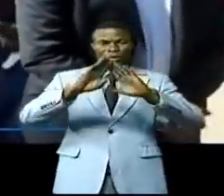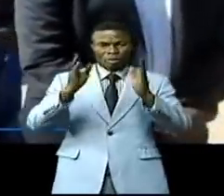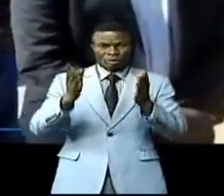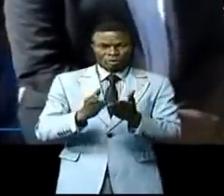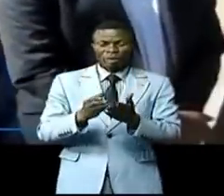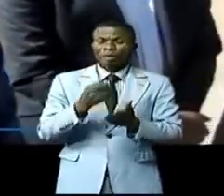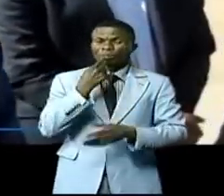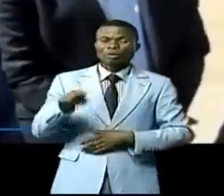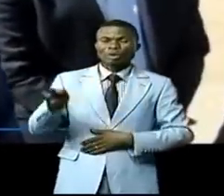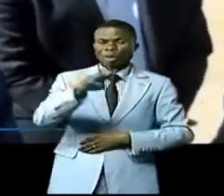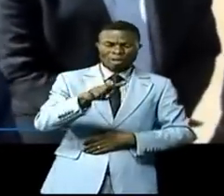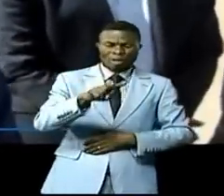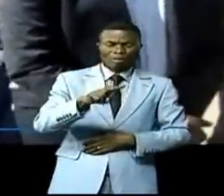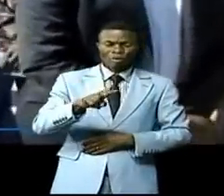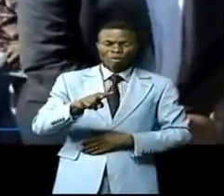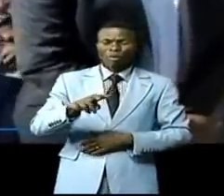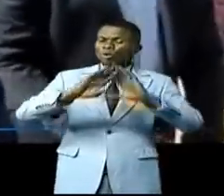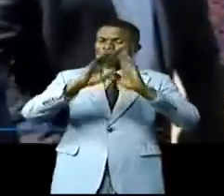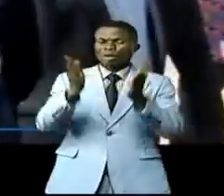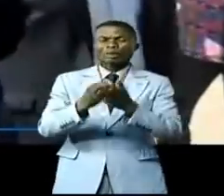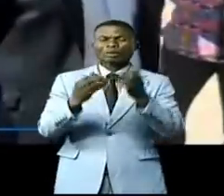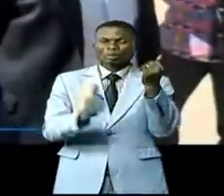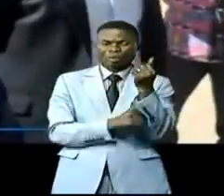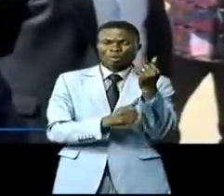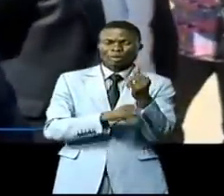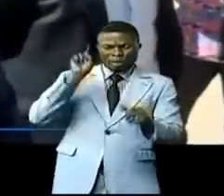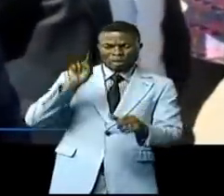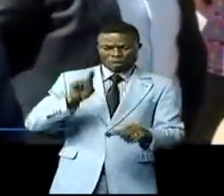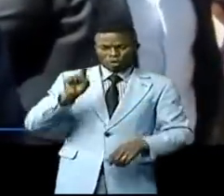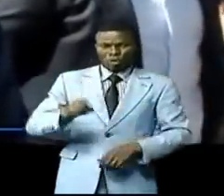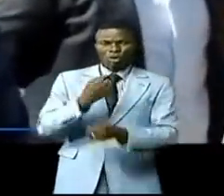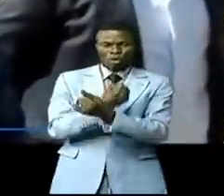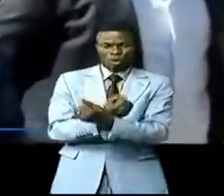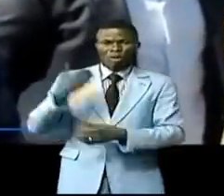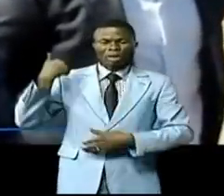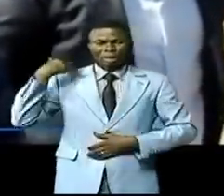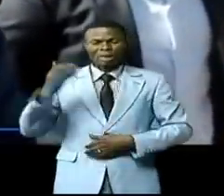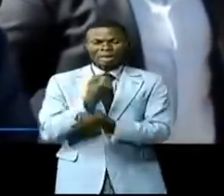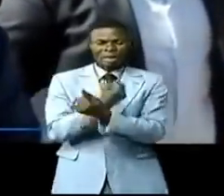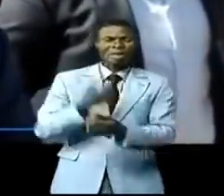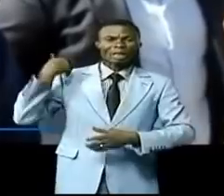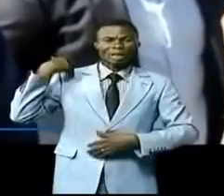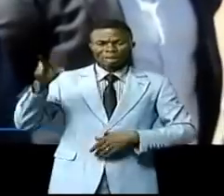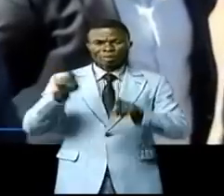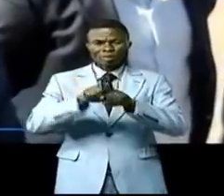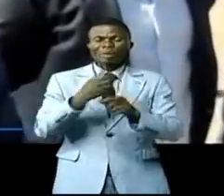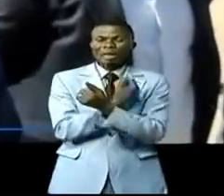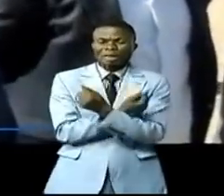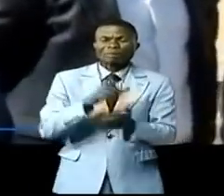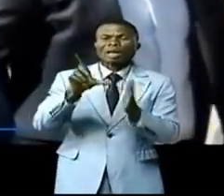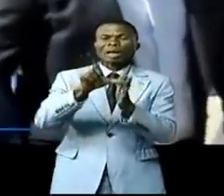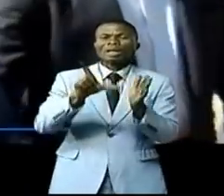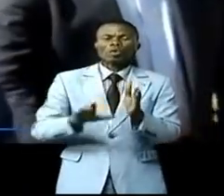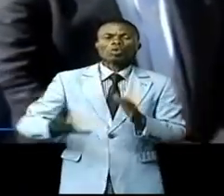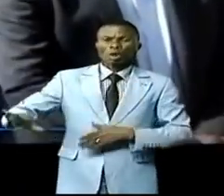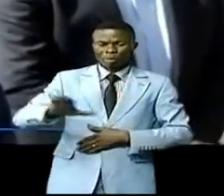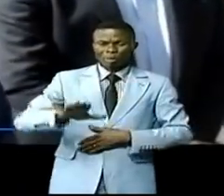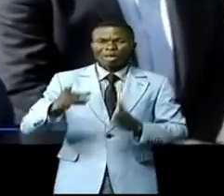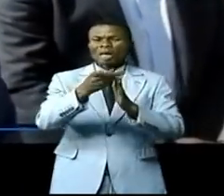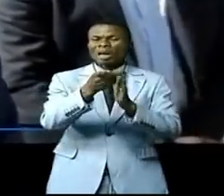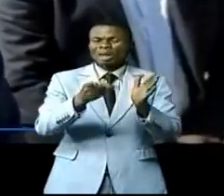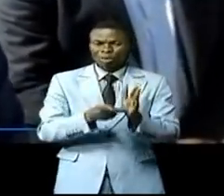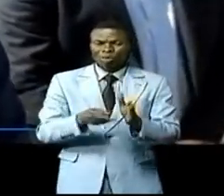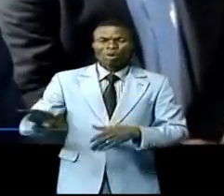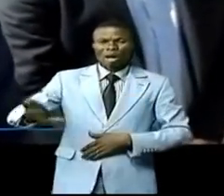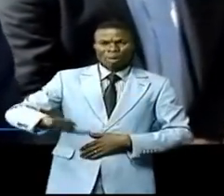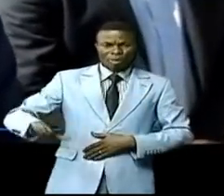pour dire à la population que on doit respecter l'État. Respecter l'État, c'est respecter les lois du pays et les règlements du pays.